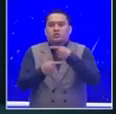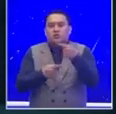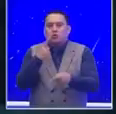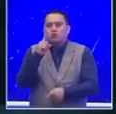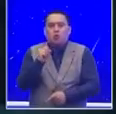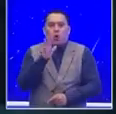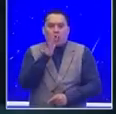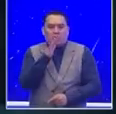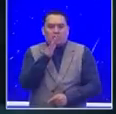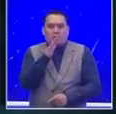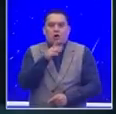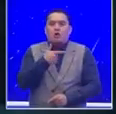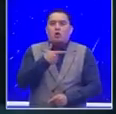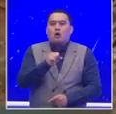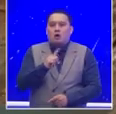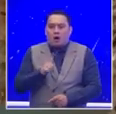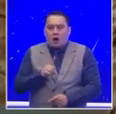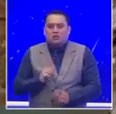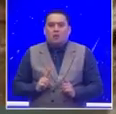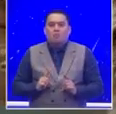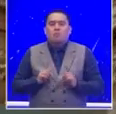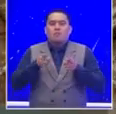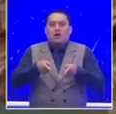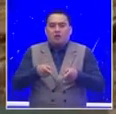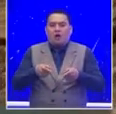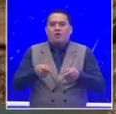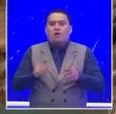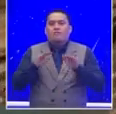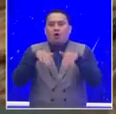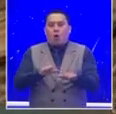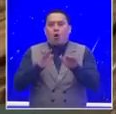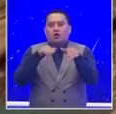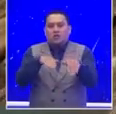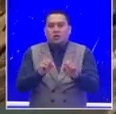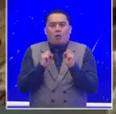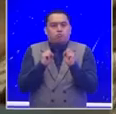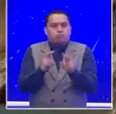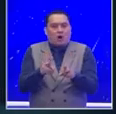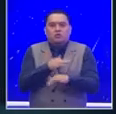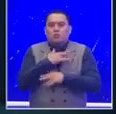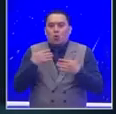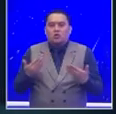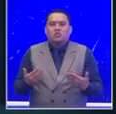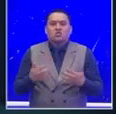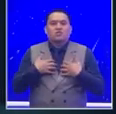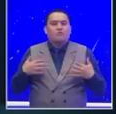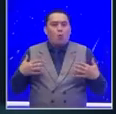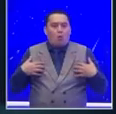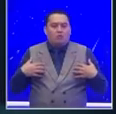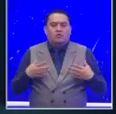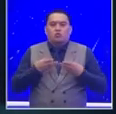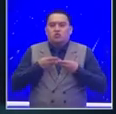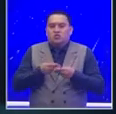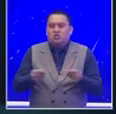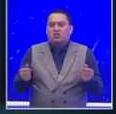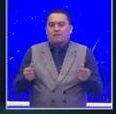столетия. Выброс углекислого газа, попадающий из атмосферы в океан, вызывает опасное для многих животных закисление. Порты